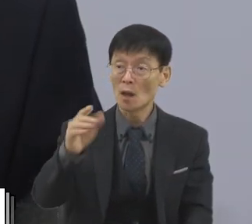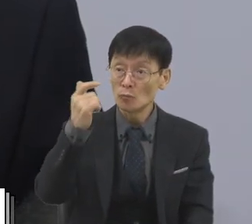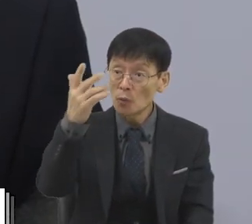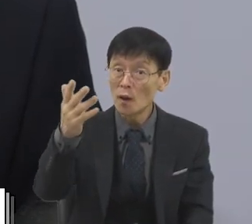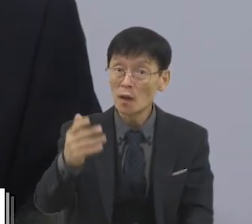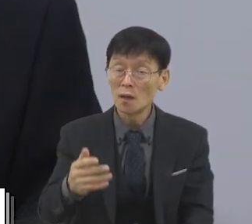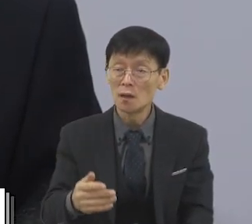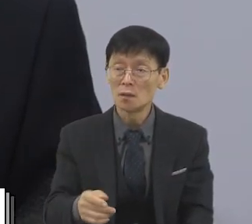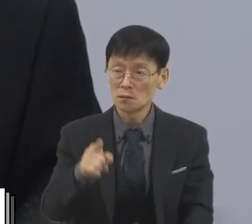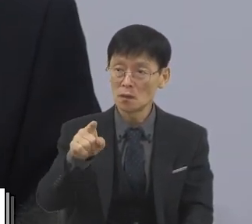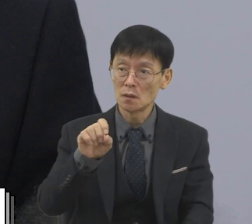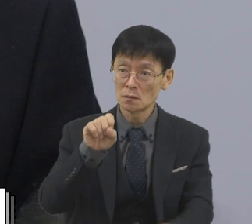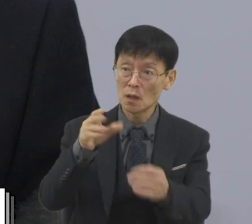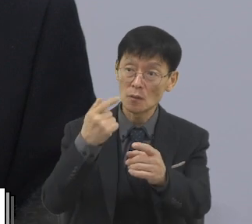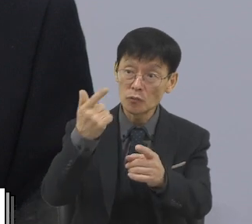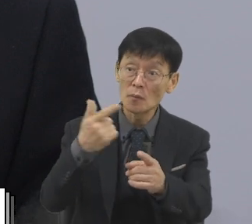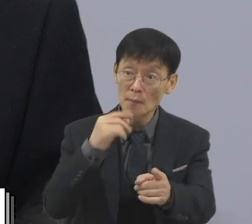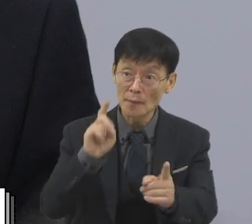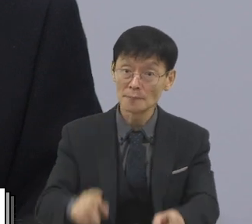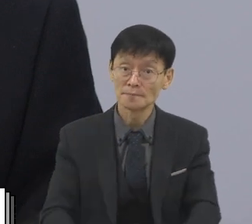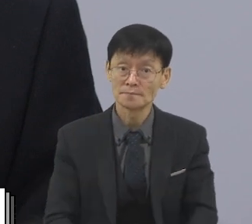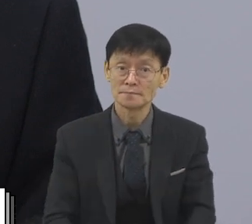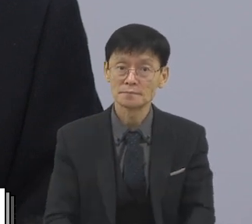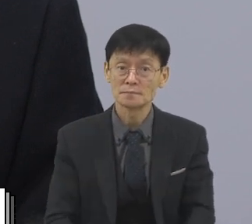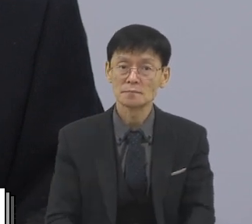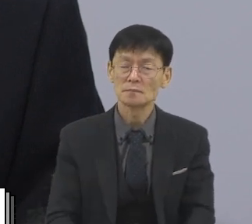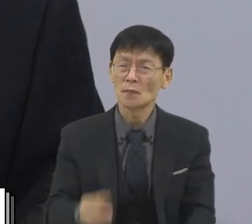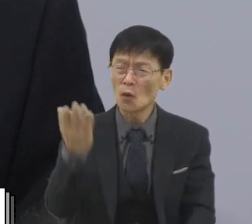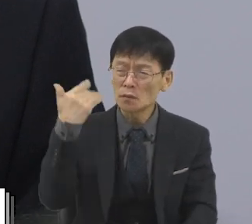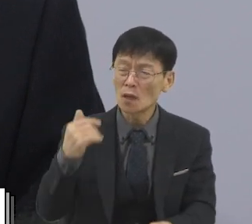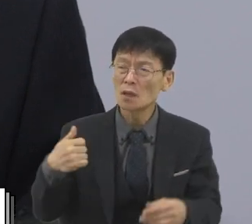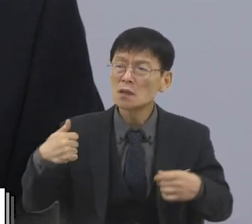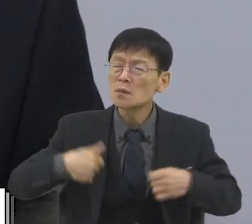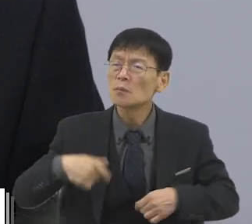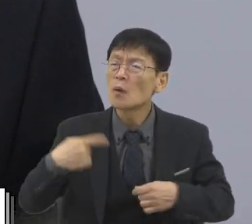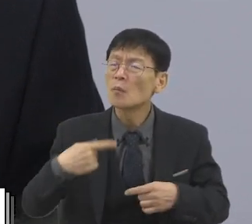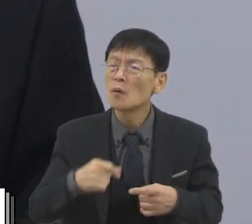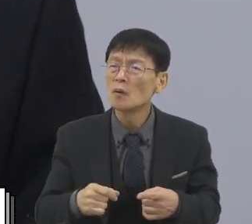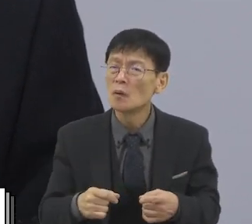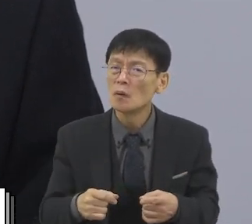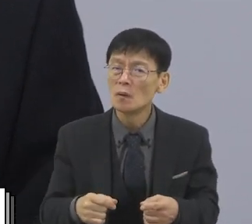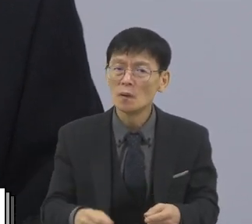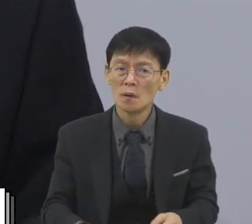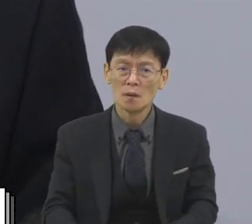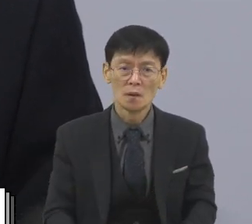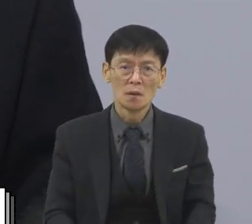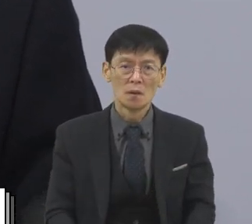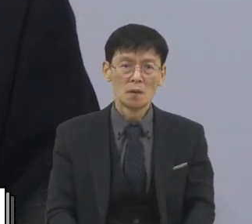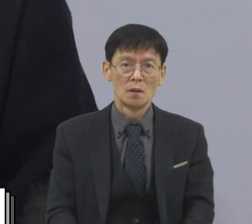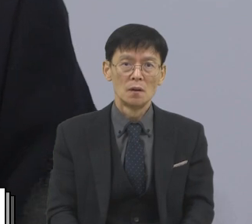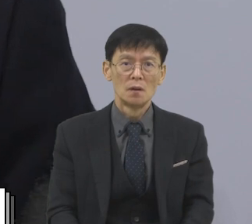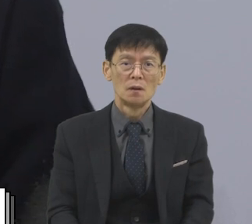송은 씨, 몇 가지 질문을 좀 할게요. 사건 당시 어떤 옷을 입고 있었나요?